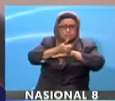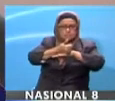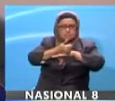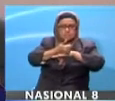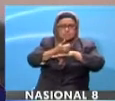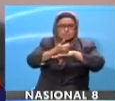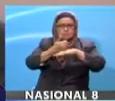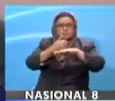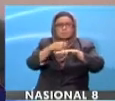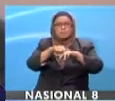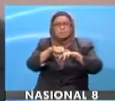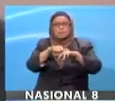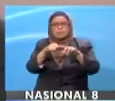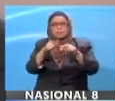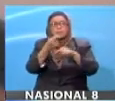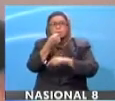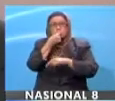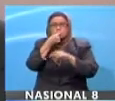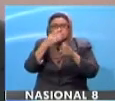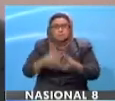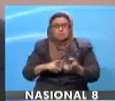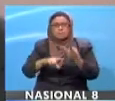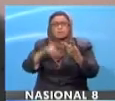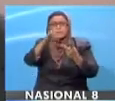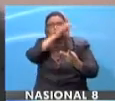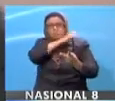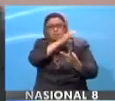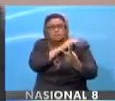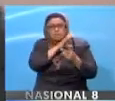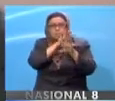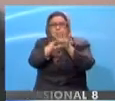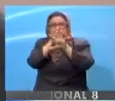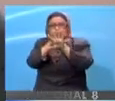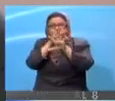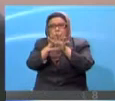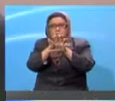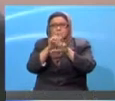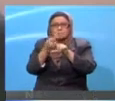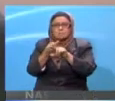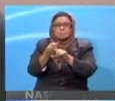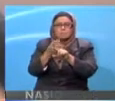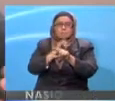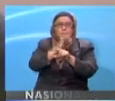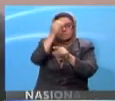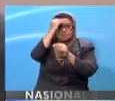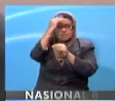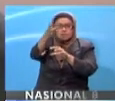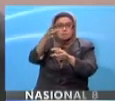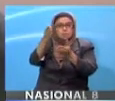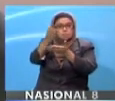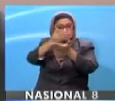and coaches. Today alone, I told the referee department to create a